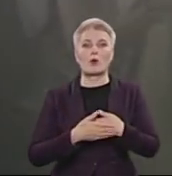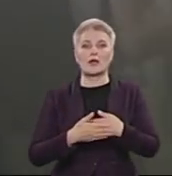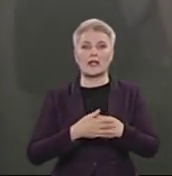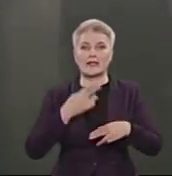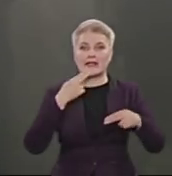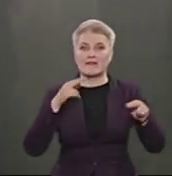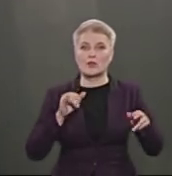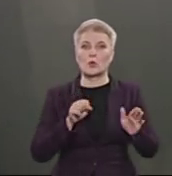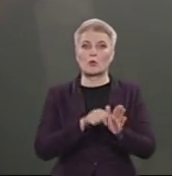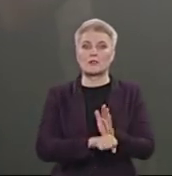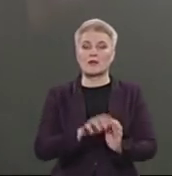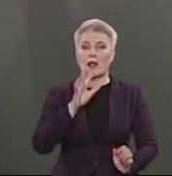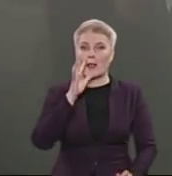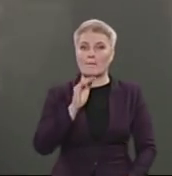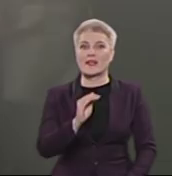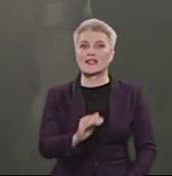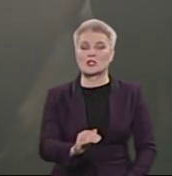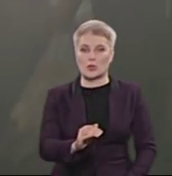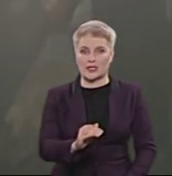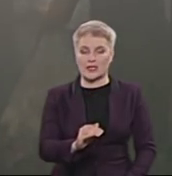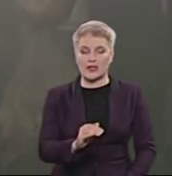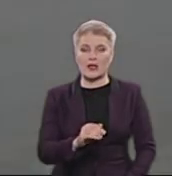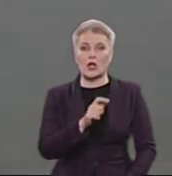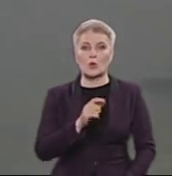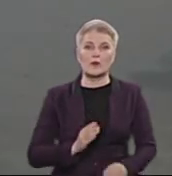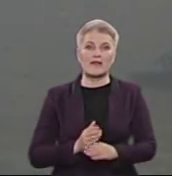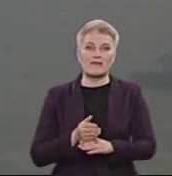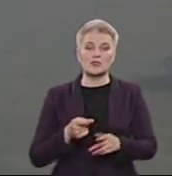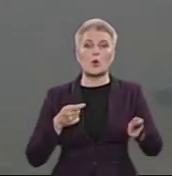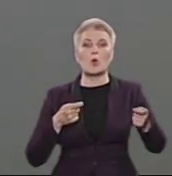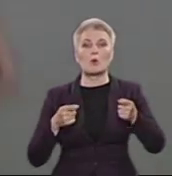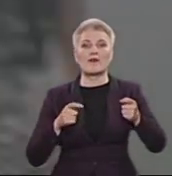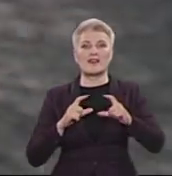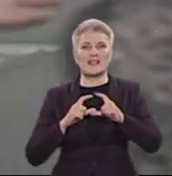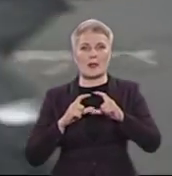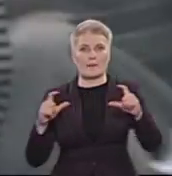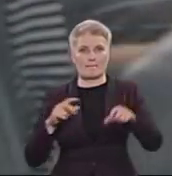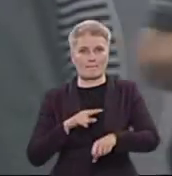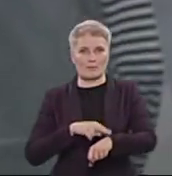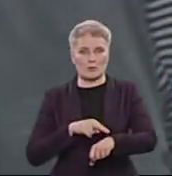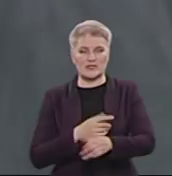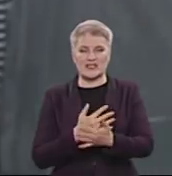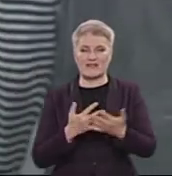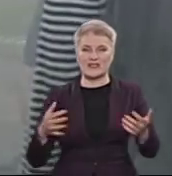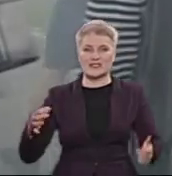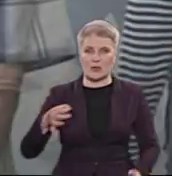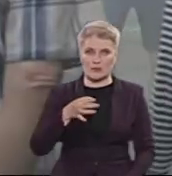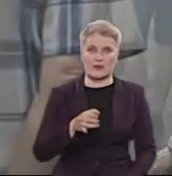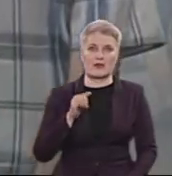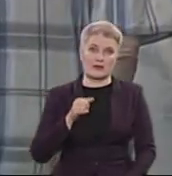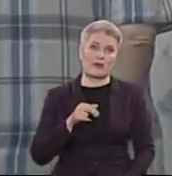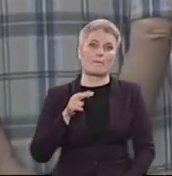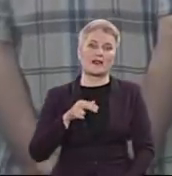вбивстві 5-річного Кирила люди вийшли до управлінь поліції в різних містах України. Зокрема, з'їхалися й до Переяслава-Хмельницького, де